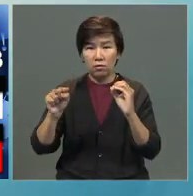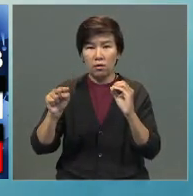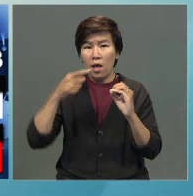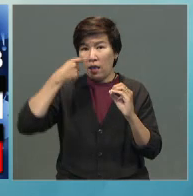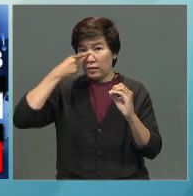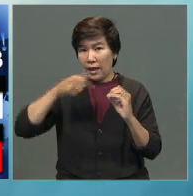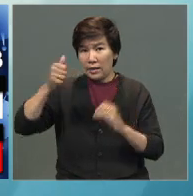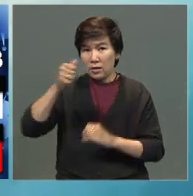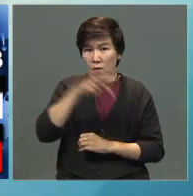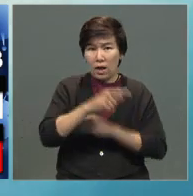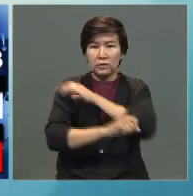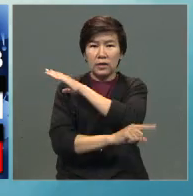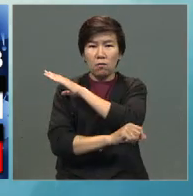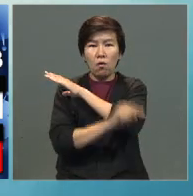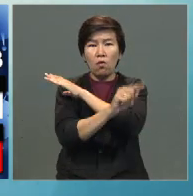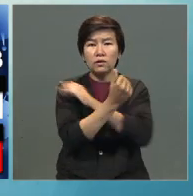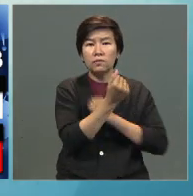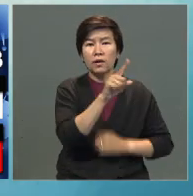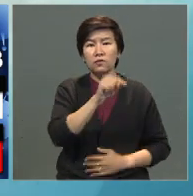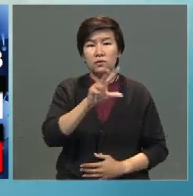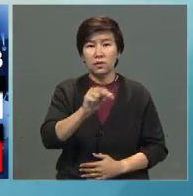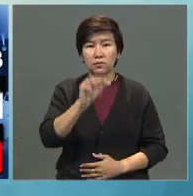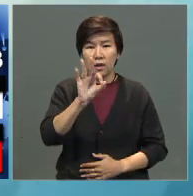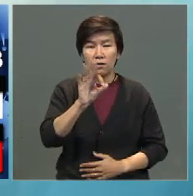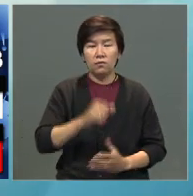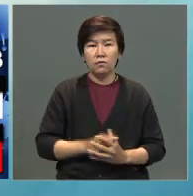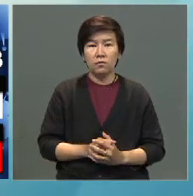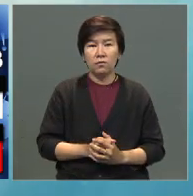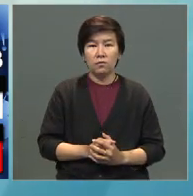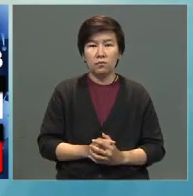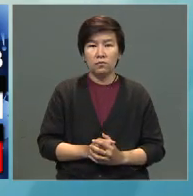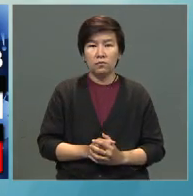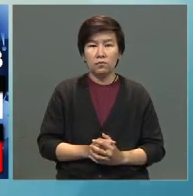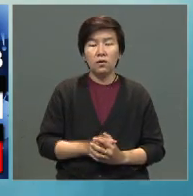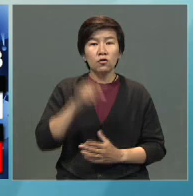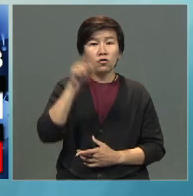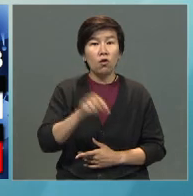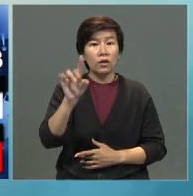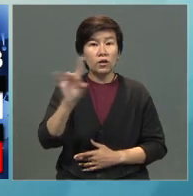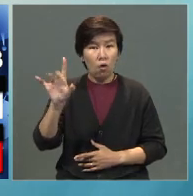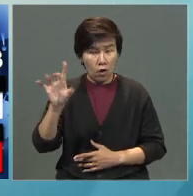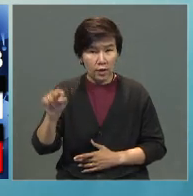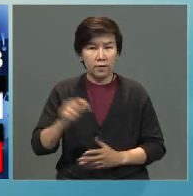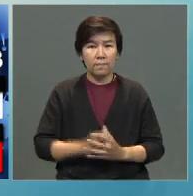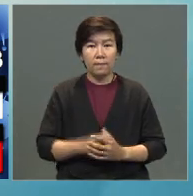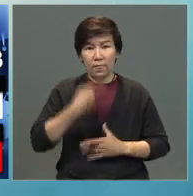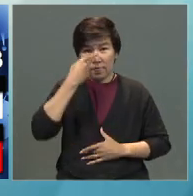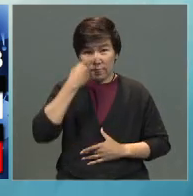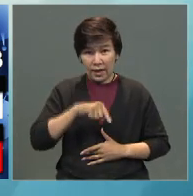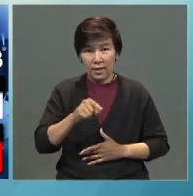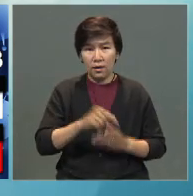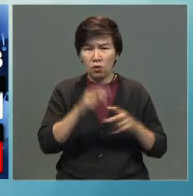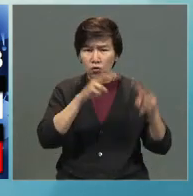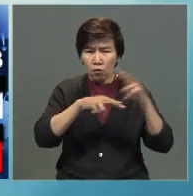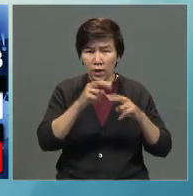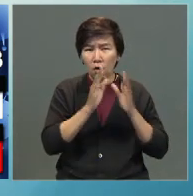ก็เขาบอกว่าตัวเลขต่างๆเหล่านี้ดีกว่าสิงคโปร์นะครับ11.39ซึ่ง 100คนเจอไป 11คนนะครับของเราตรวจมา 100คนเราเจอ